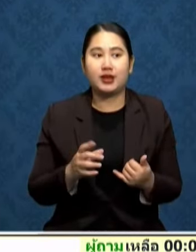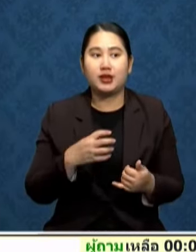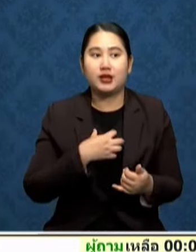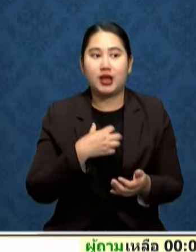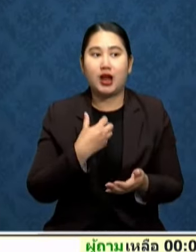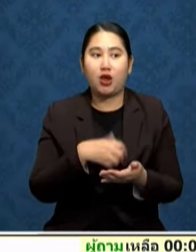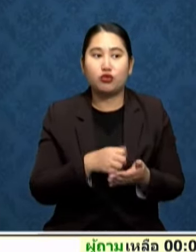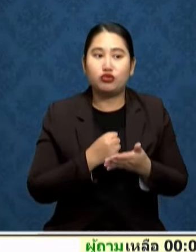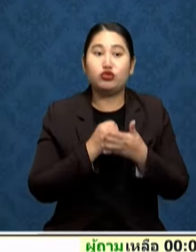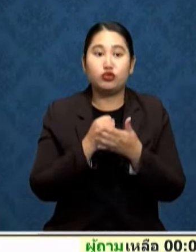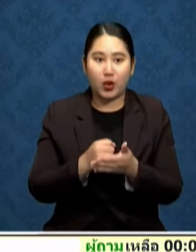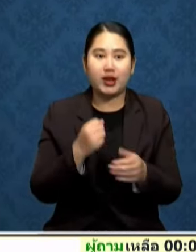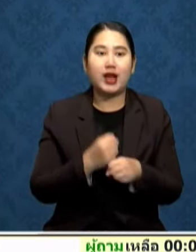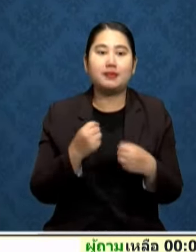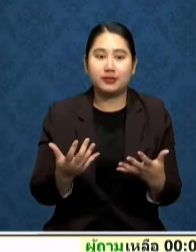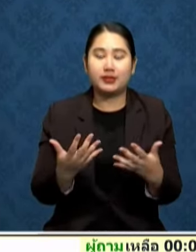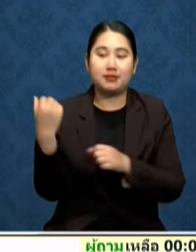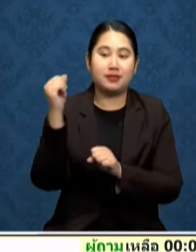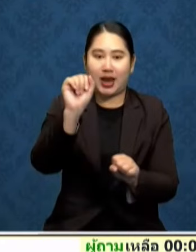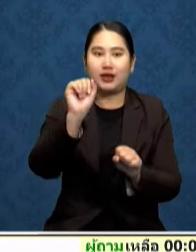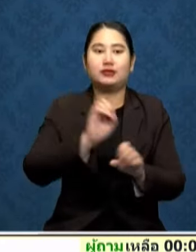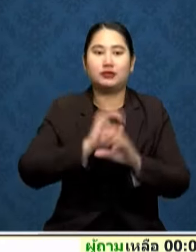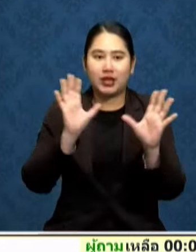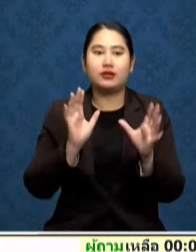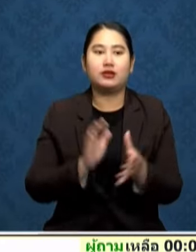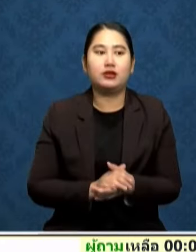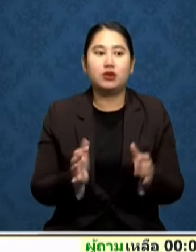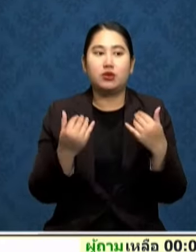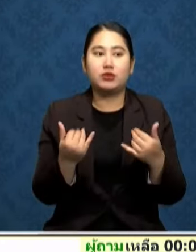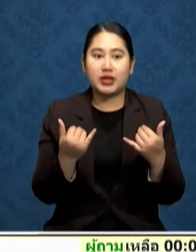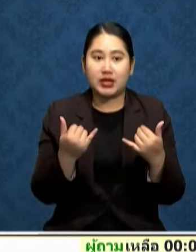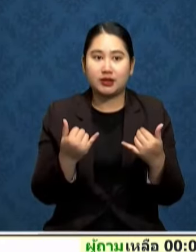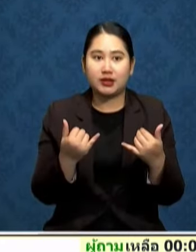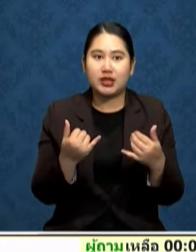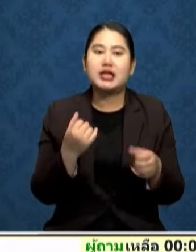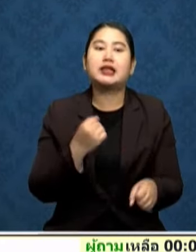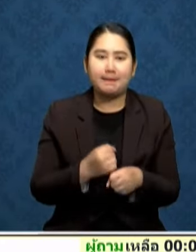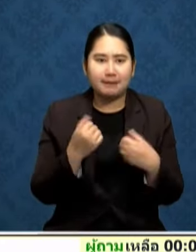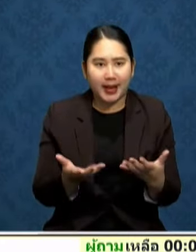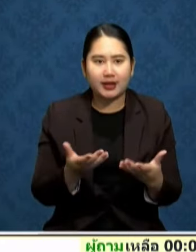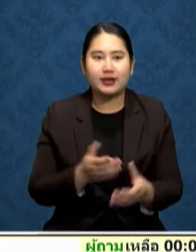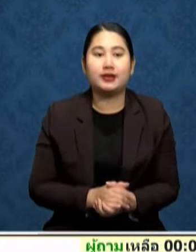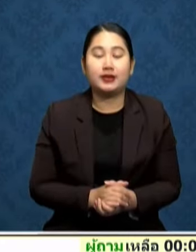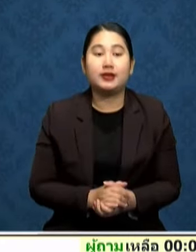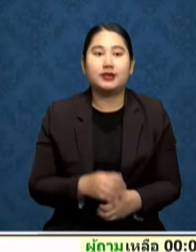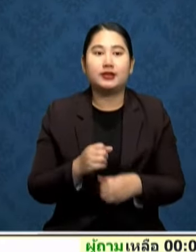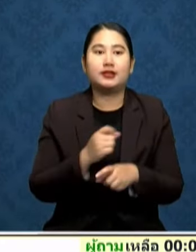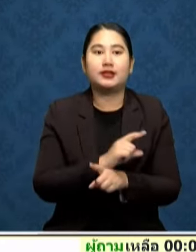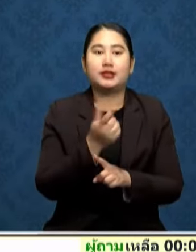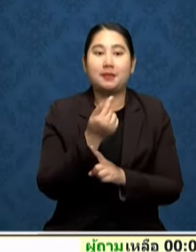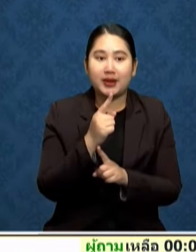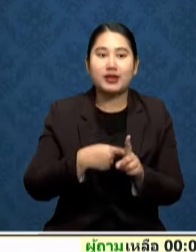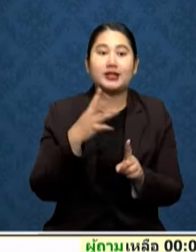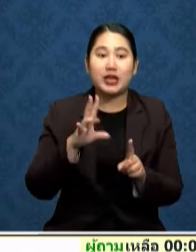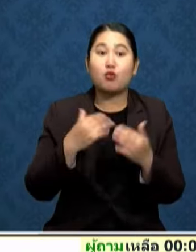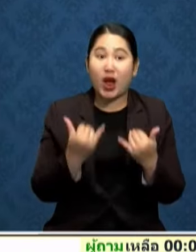เยียวยาเขาได้คือการประกาศให้ชัดว่าวันนี้จะ เอายังไงตั้งแต่11กรกฎาคมเป็นต้น